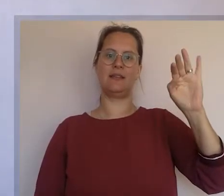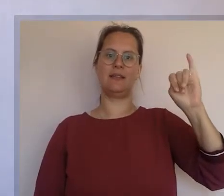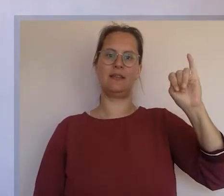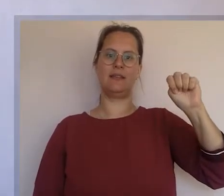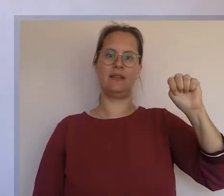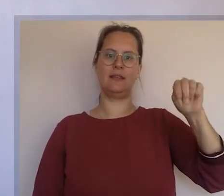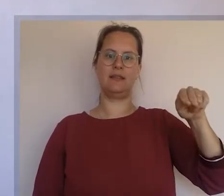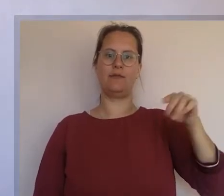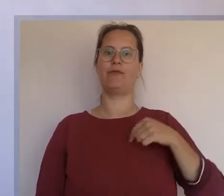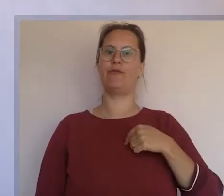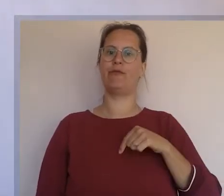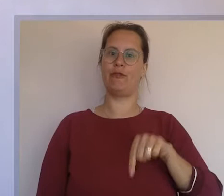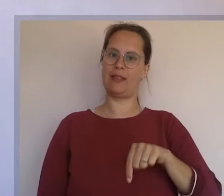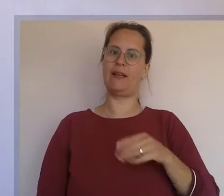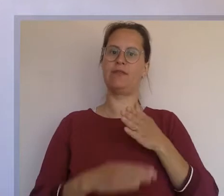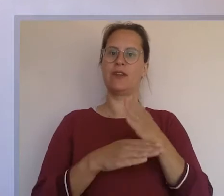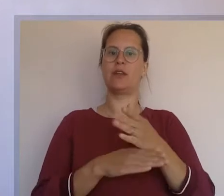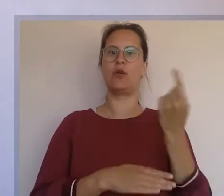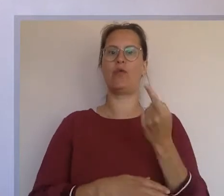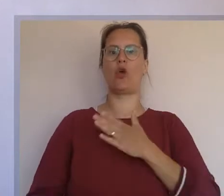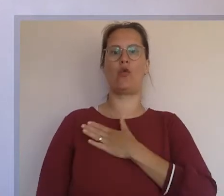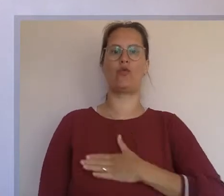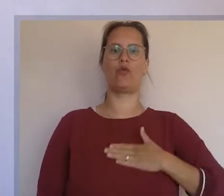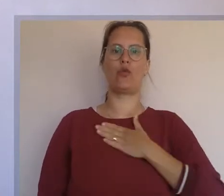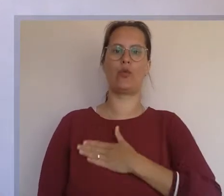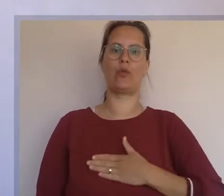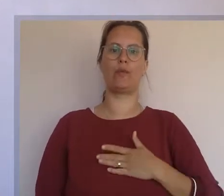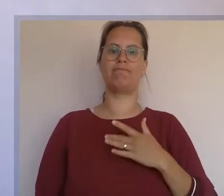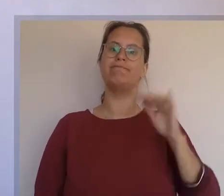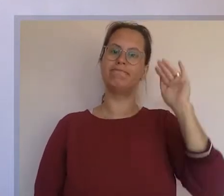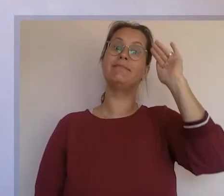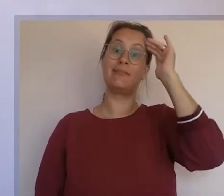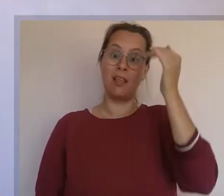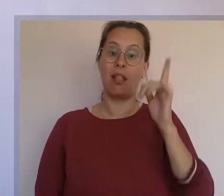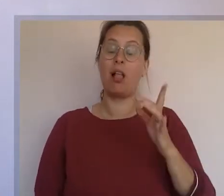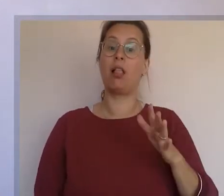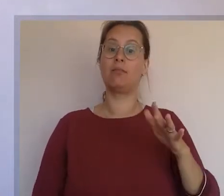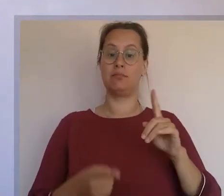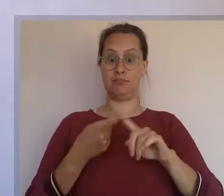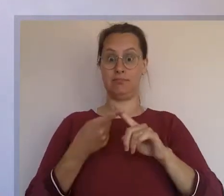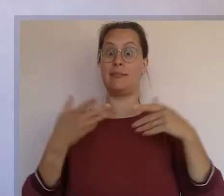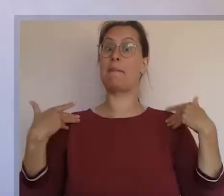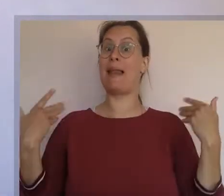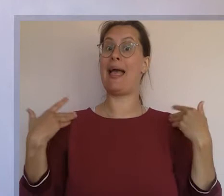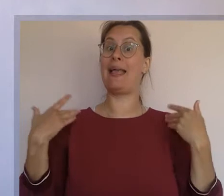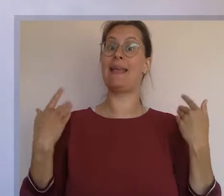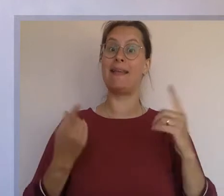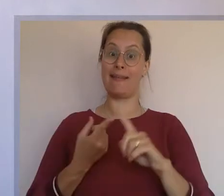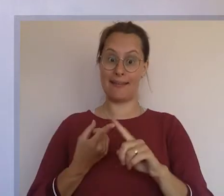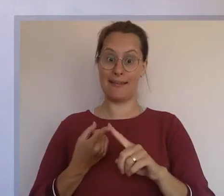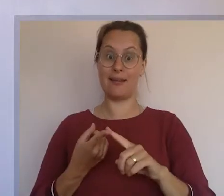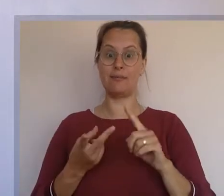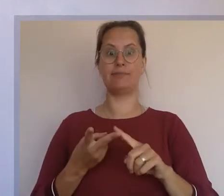Vandaag praten we verder over gevoel. Deze ken je al. Blij,